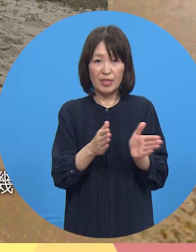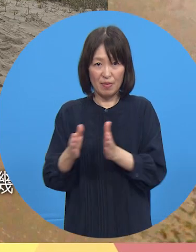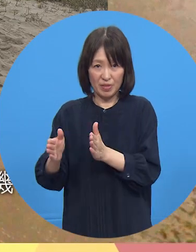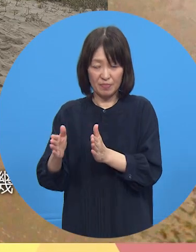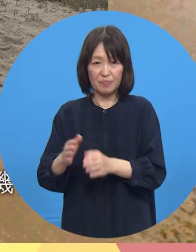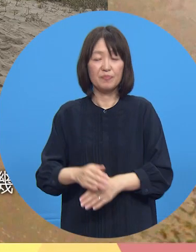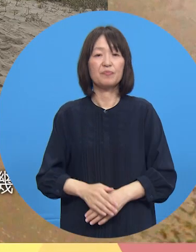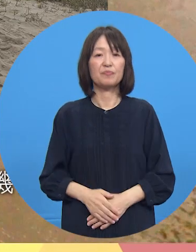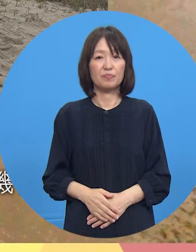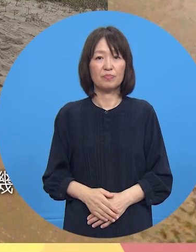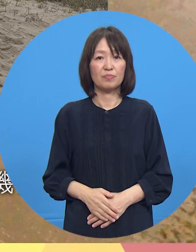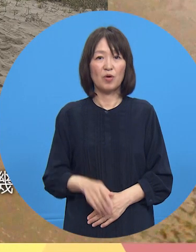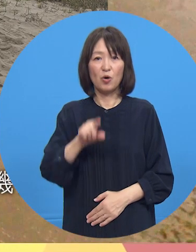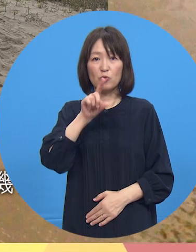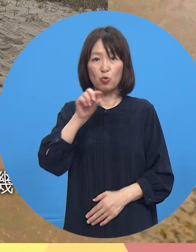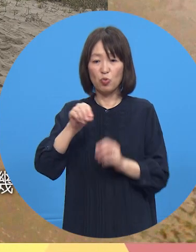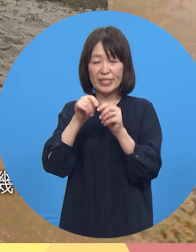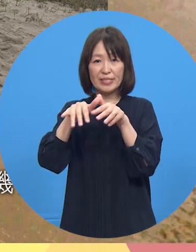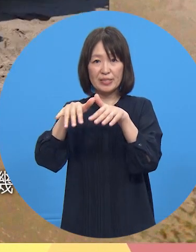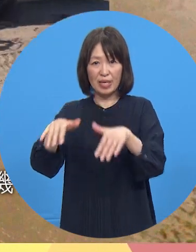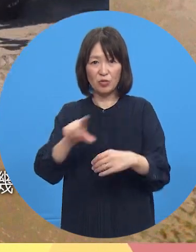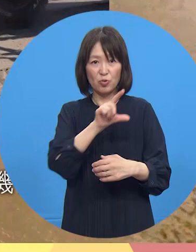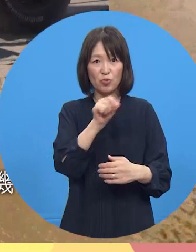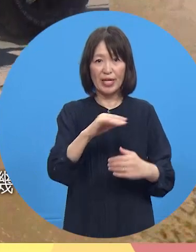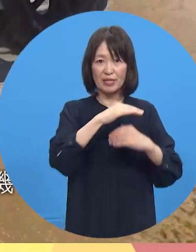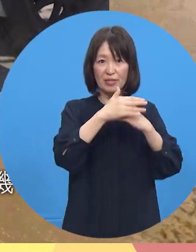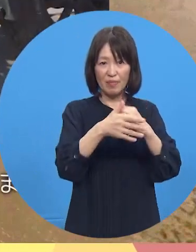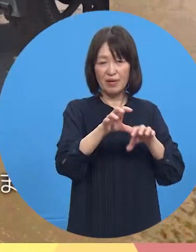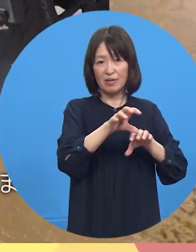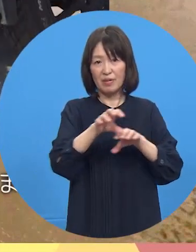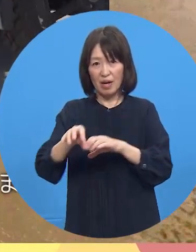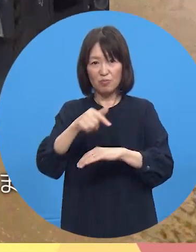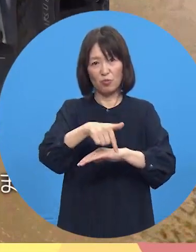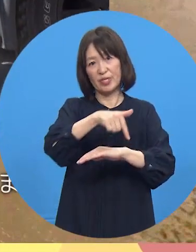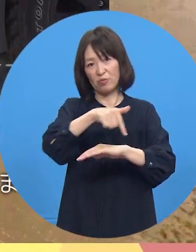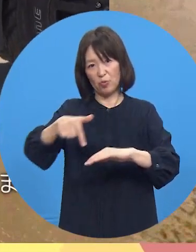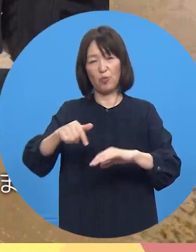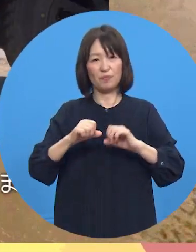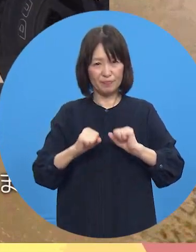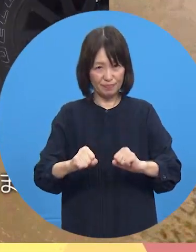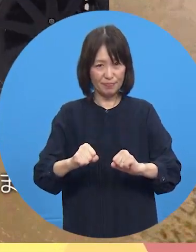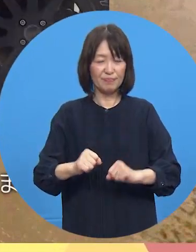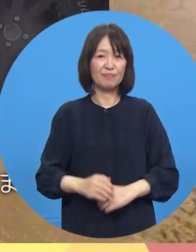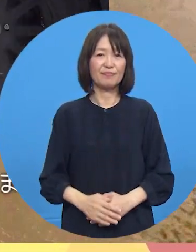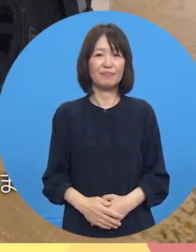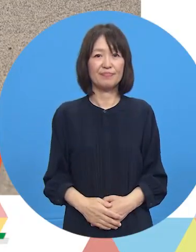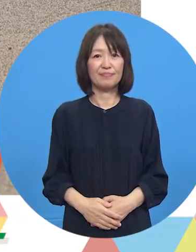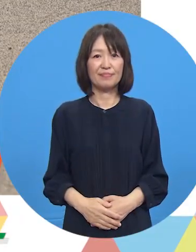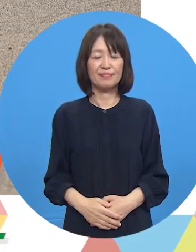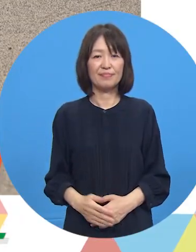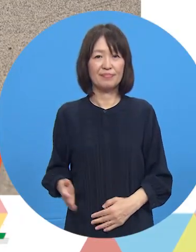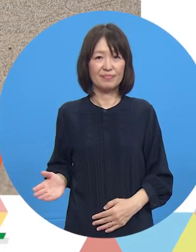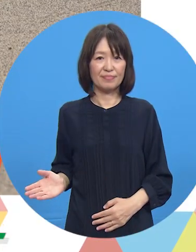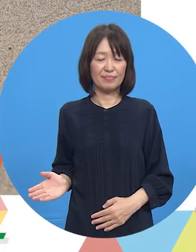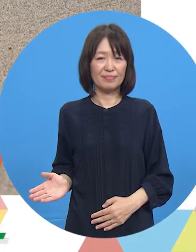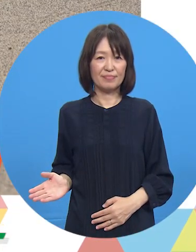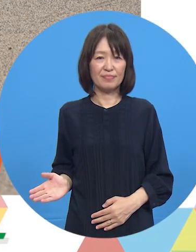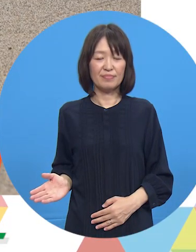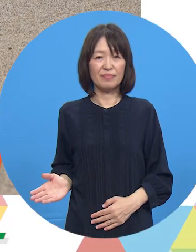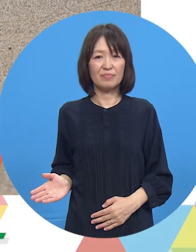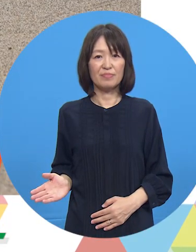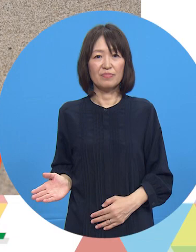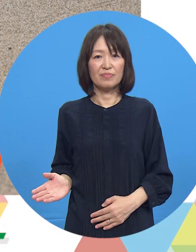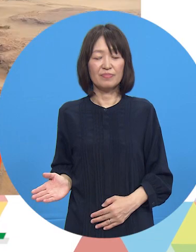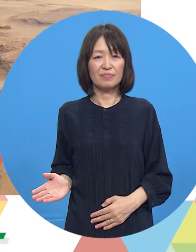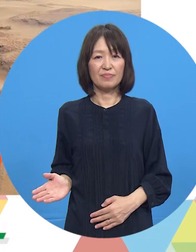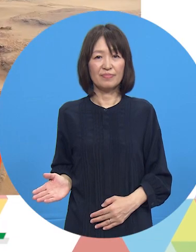備していまして、鳥取砂丘月面化プロジェクトということでやっています。 気になる 日